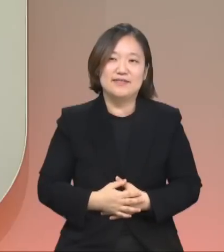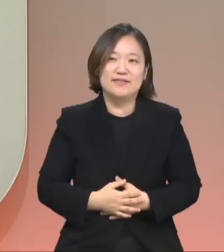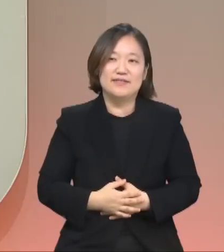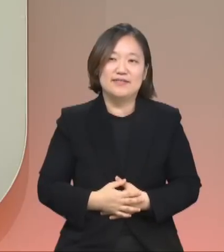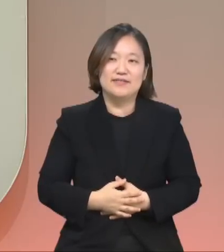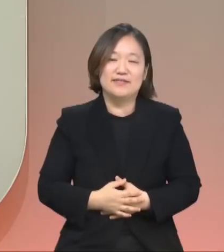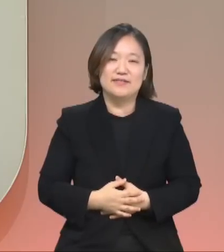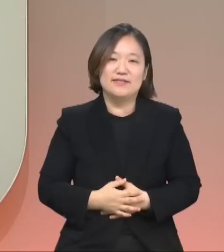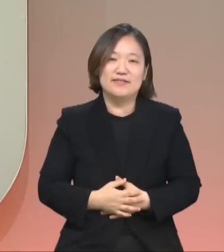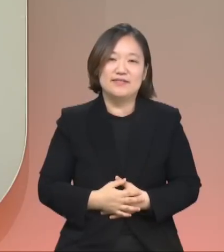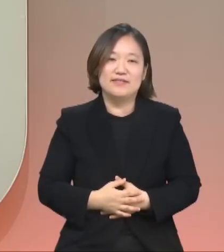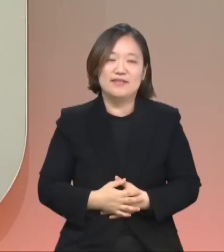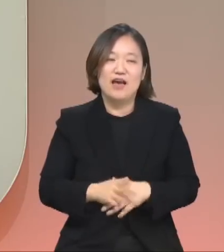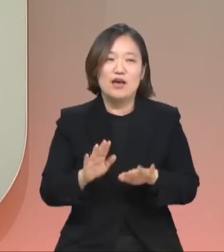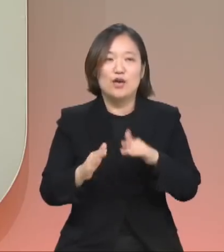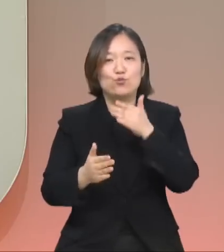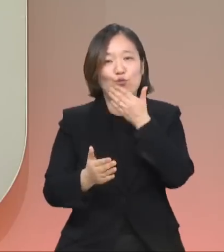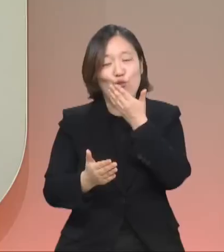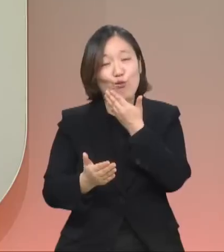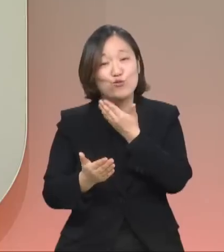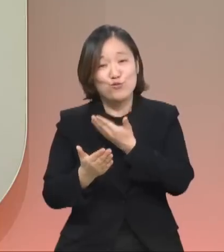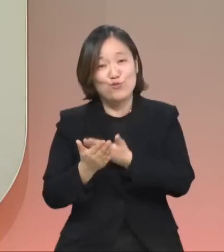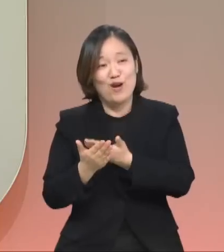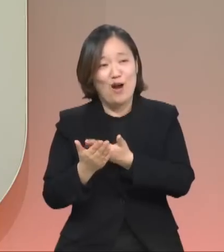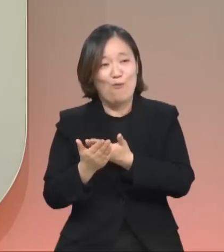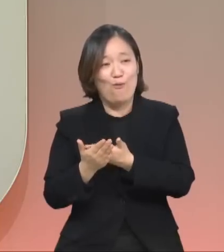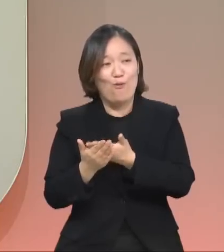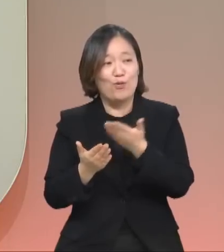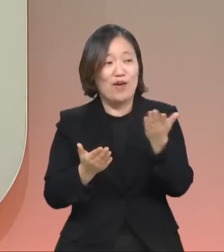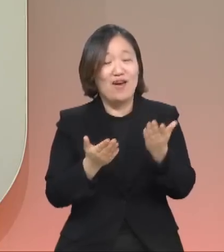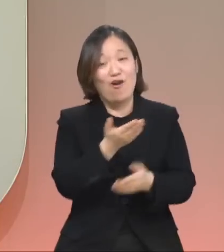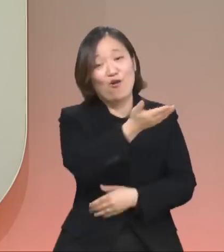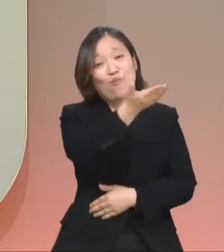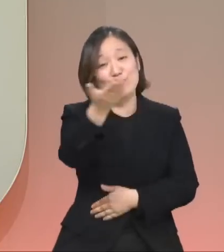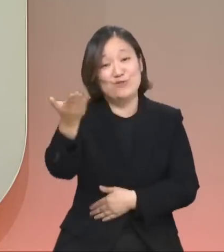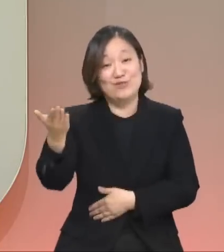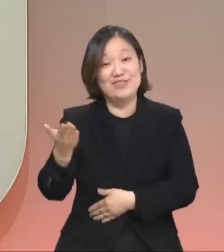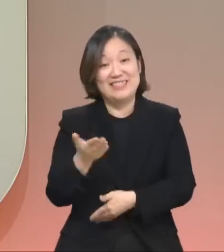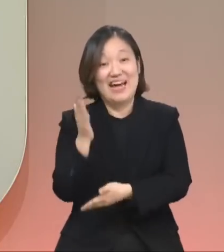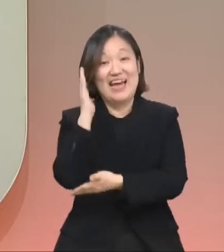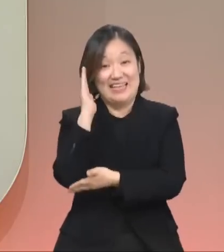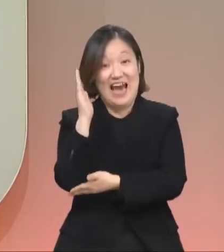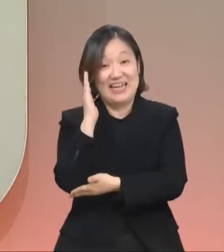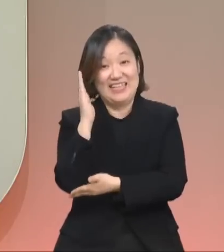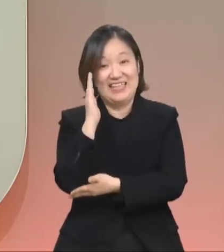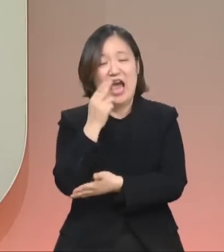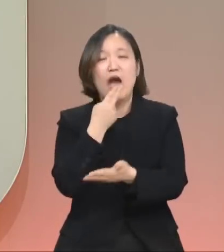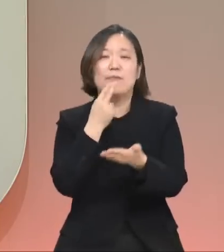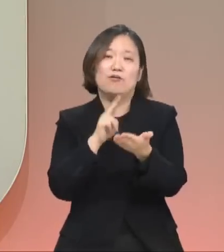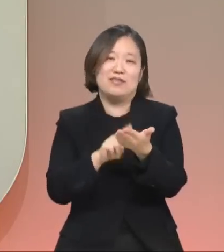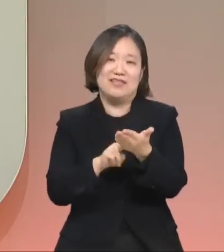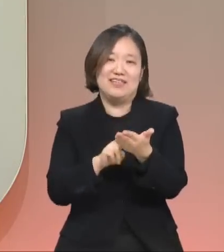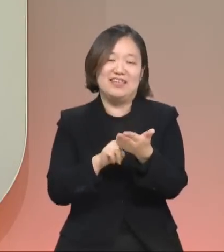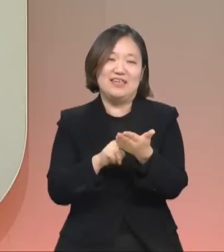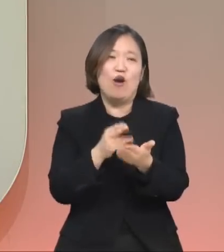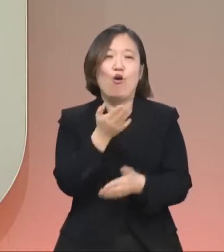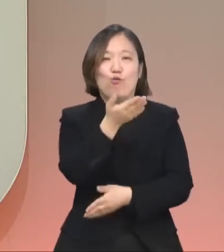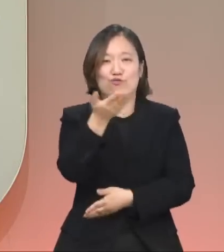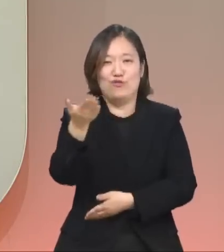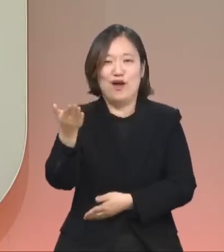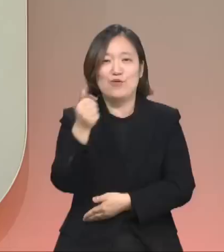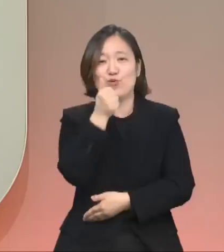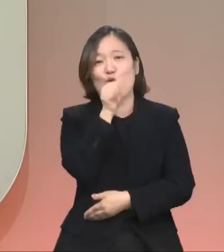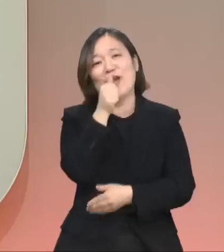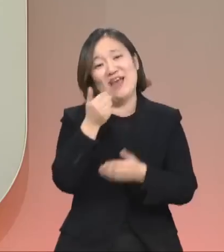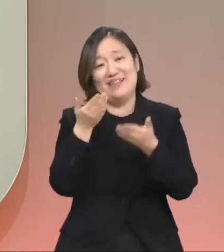이렇게 소중한 우리 불자님들의 사연이 담긴 그런 편지를 여러분들께 읽어 드렸습니다